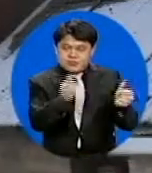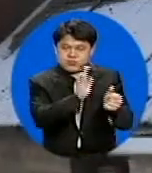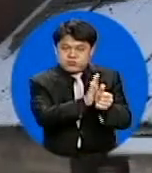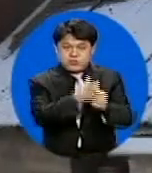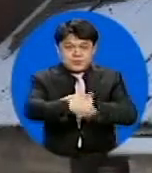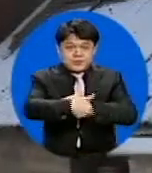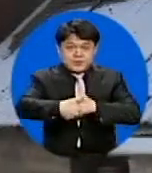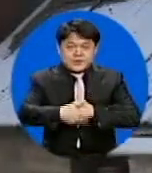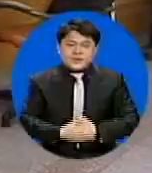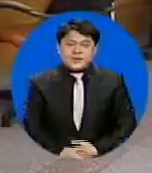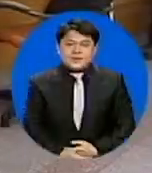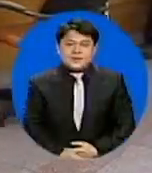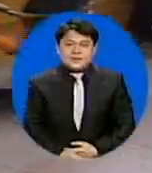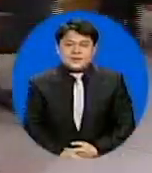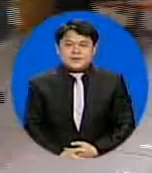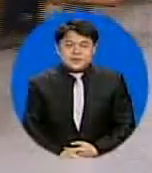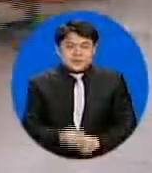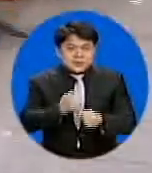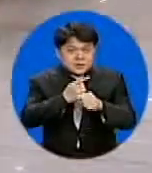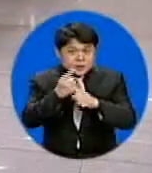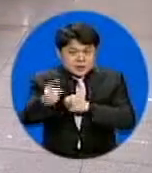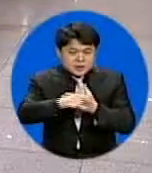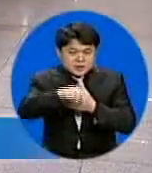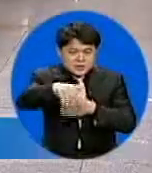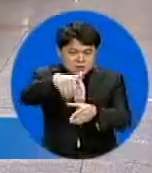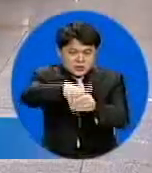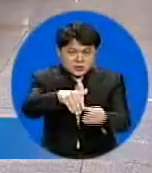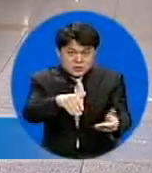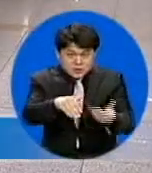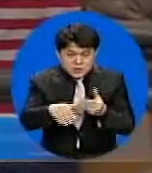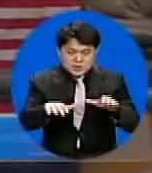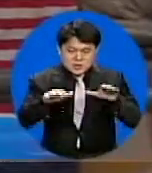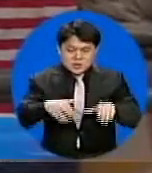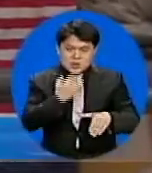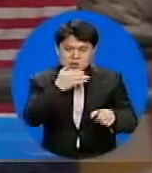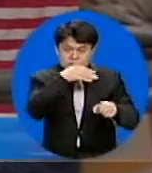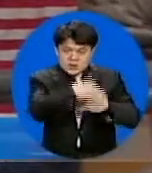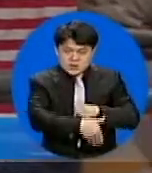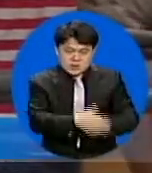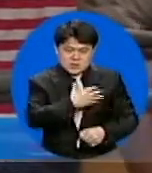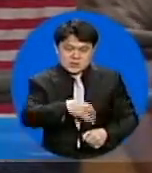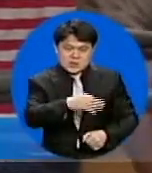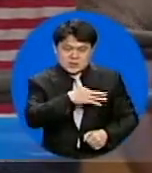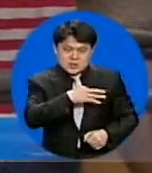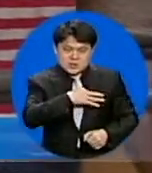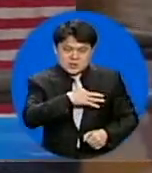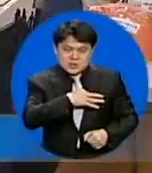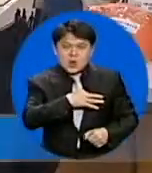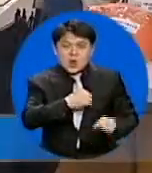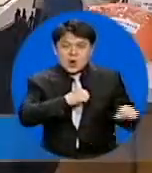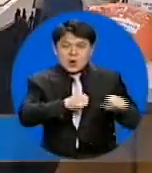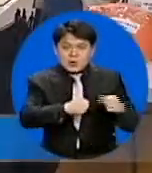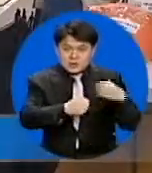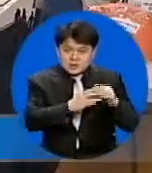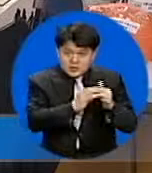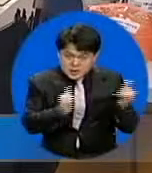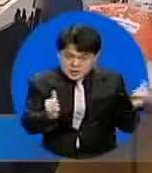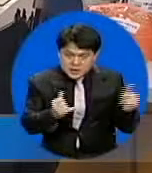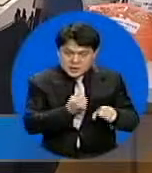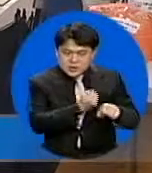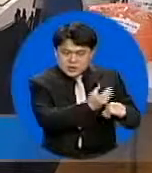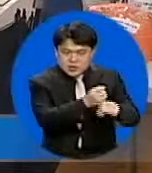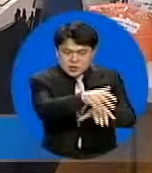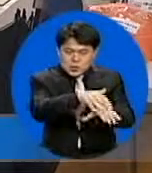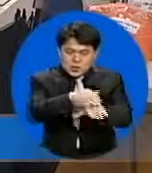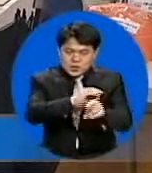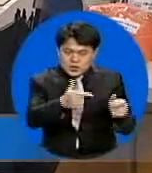늘려나간다는 계획입니다. 내년도 지방선거를 앞두고 근본 서울형 기초보장제도에 대한 수행 인력이나 전달 체계의